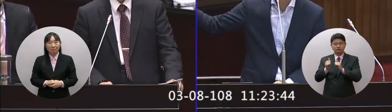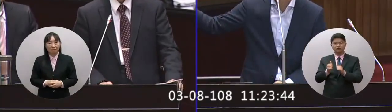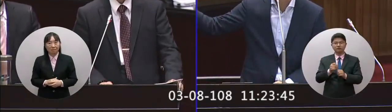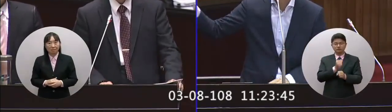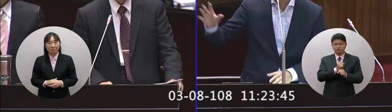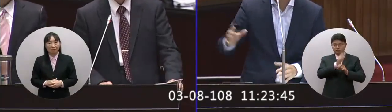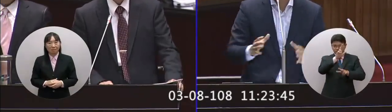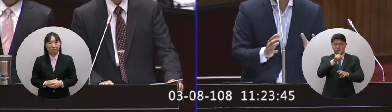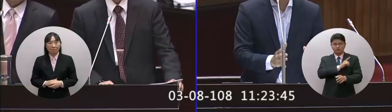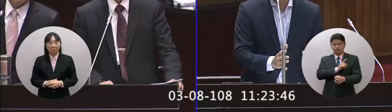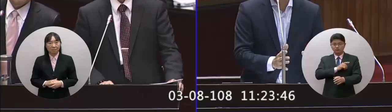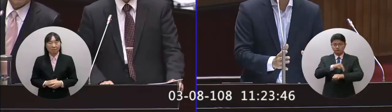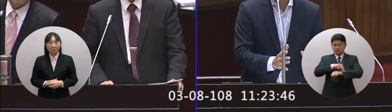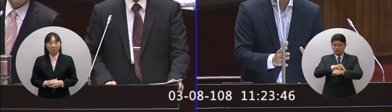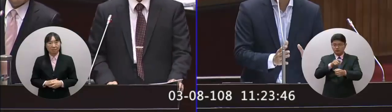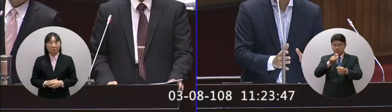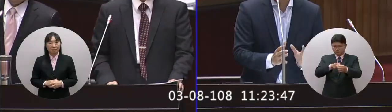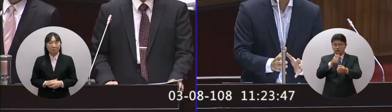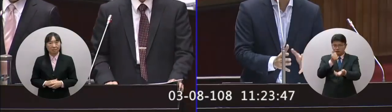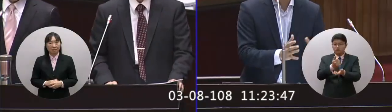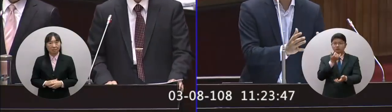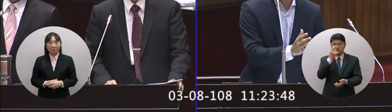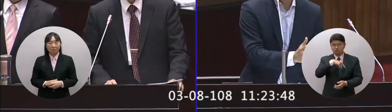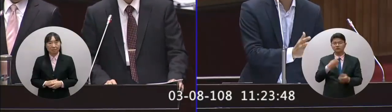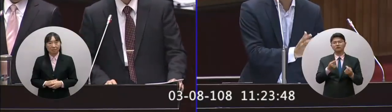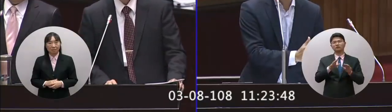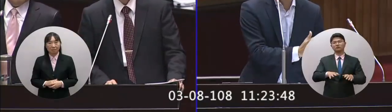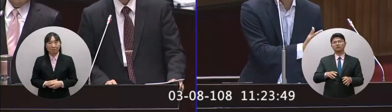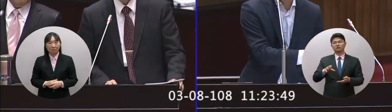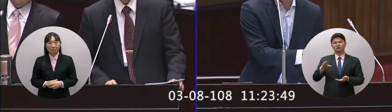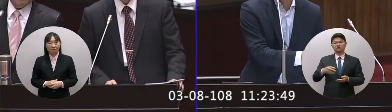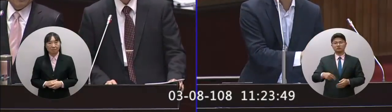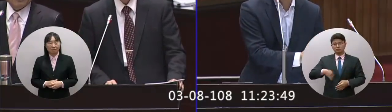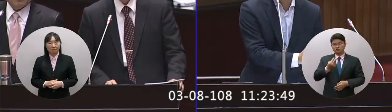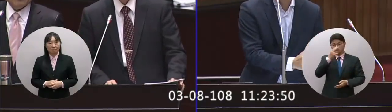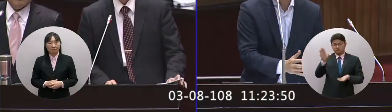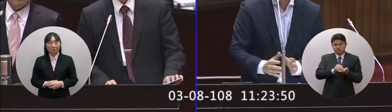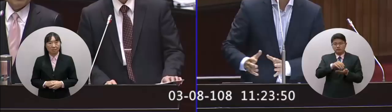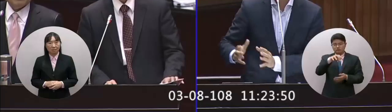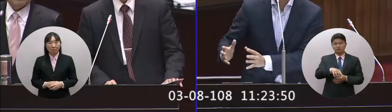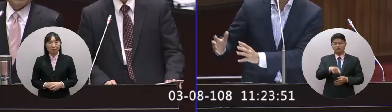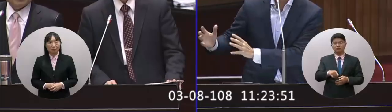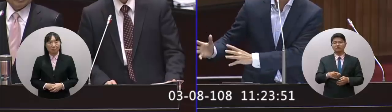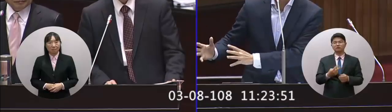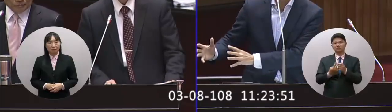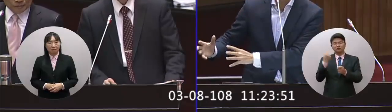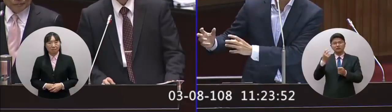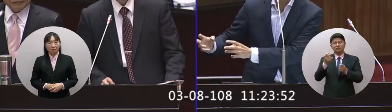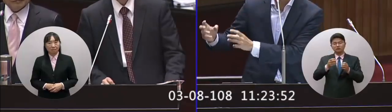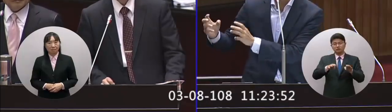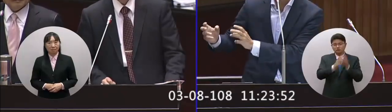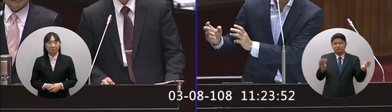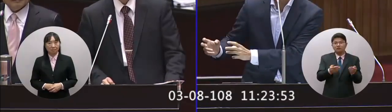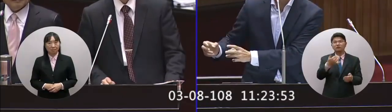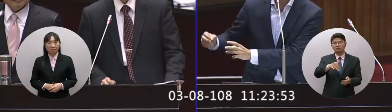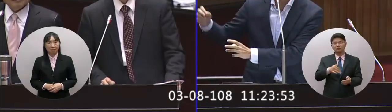不能确实达标？因为现在接收站事实上还没有如预期2年前开始新建哦，所以势必会影响到最